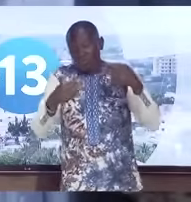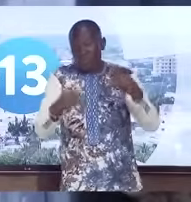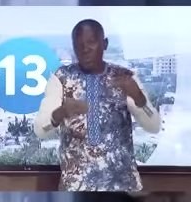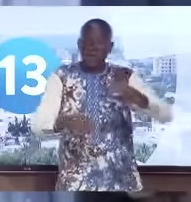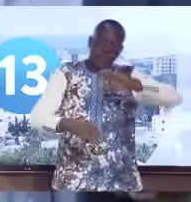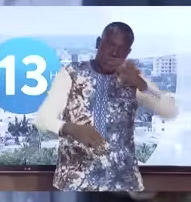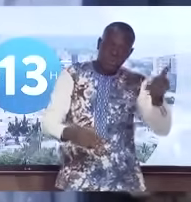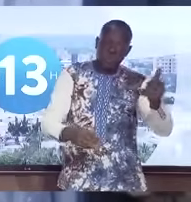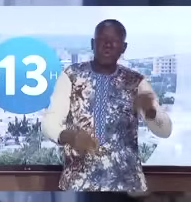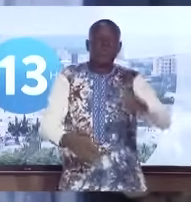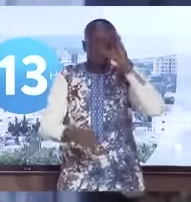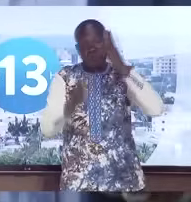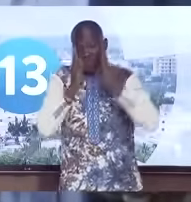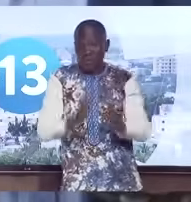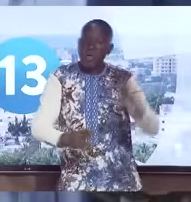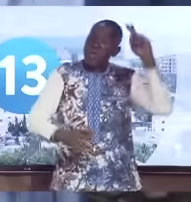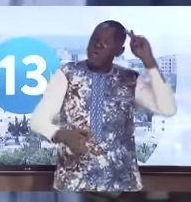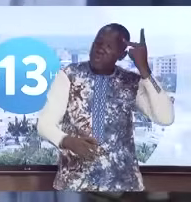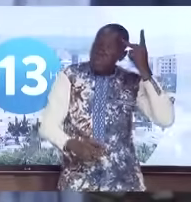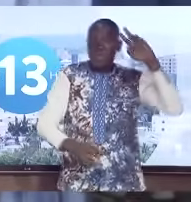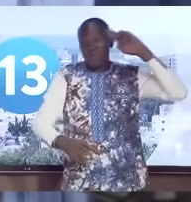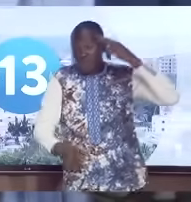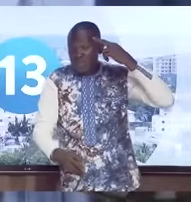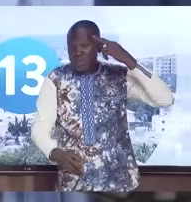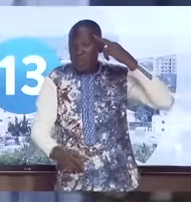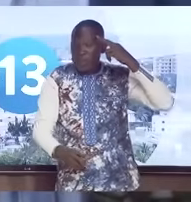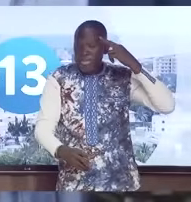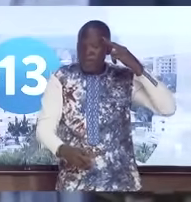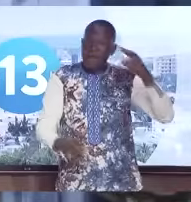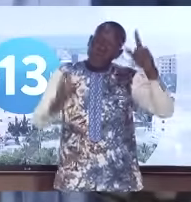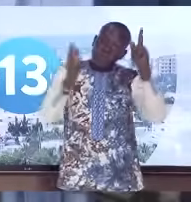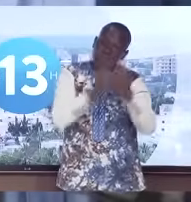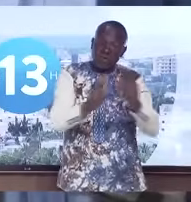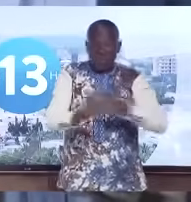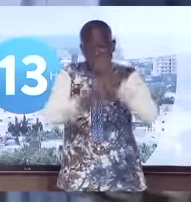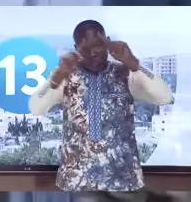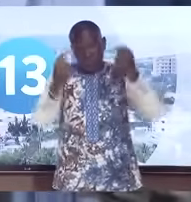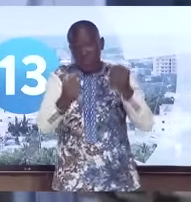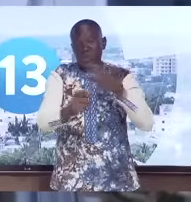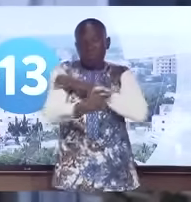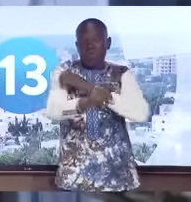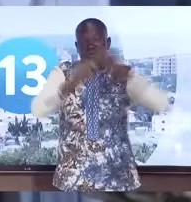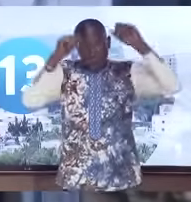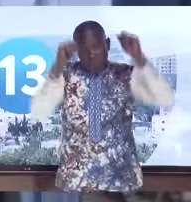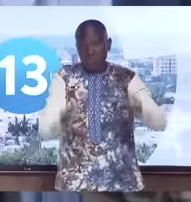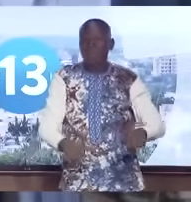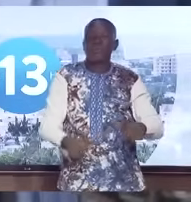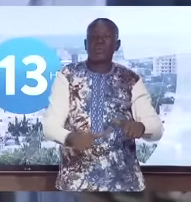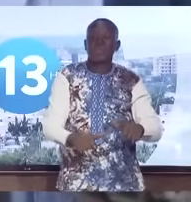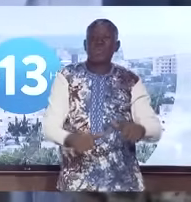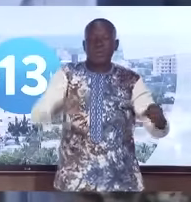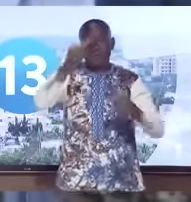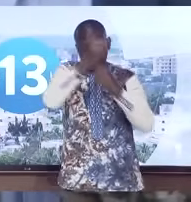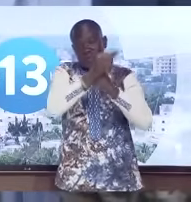consommateurs. Et penser à réfléchir lors d'un atelier sur ce thème, renforcer les pouvoirs, et renforcer également la protection